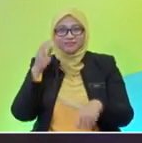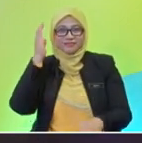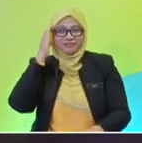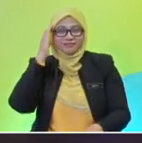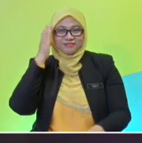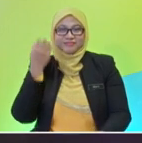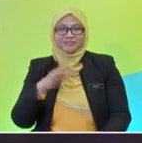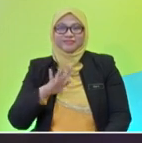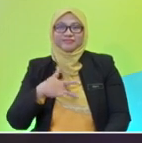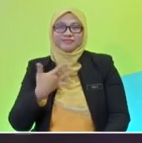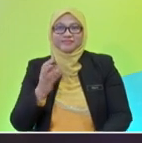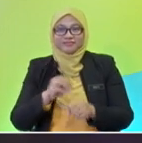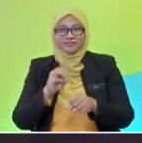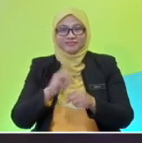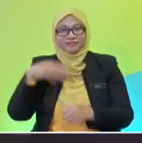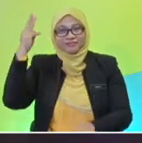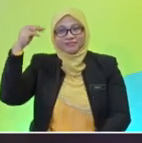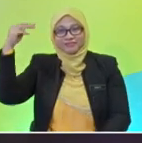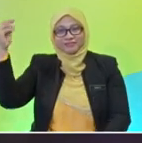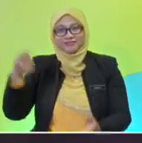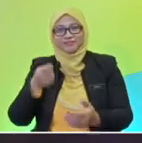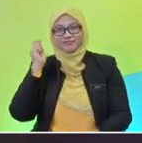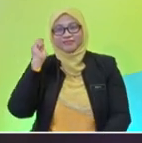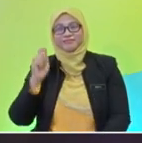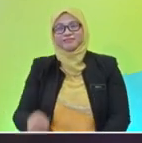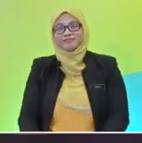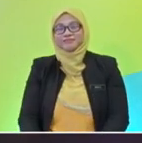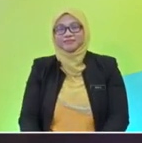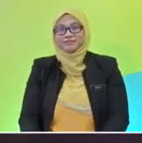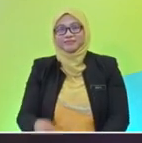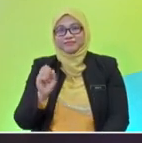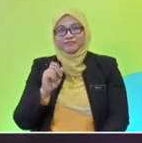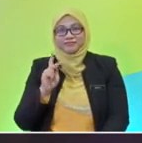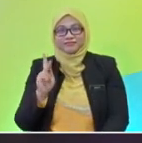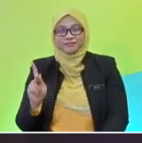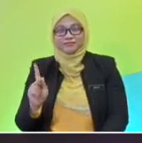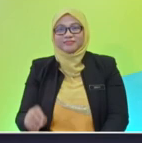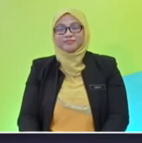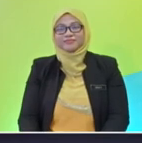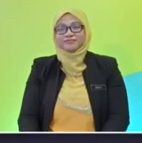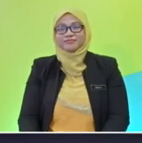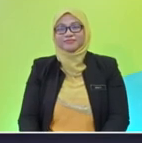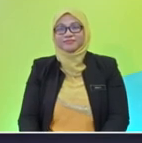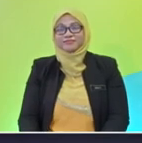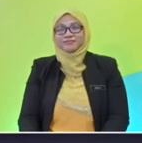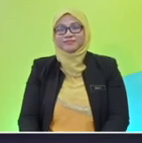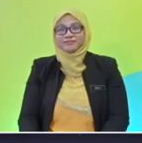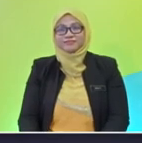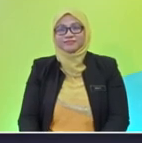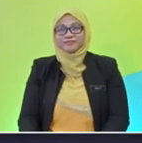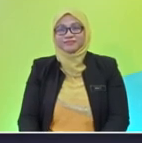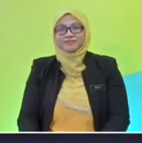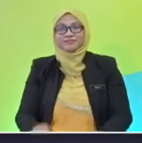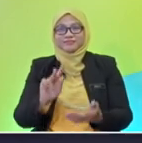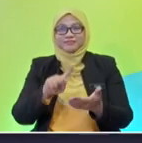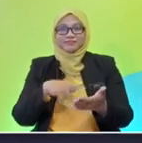rasa dalam mimpi, kan tadi kita mimpi cikgu. Ha. Okeylah, tepat sekali Hanif. Apa yang akan kita pelajari hari ini adalah berkaitan dengan pantun